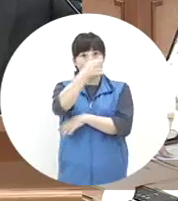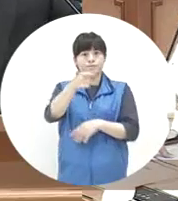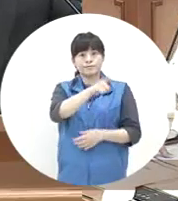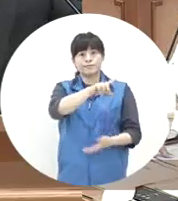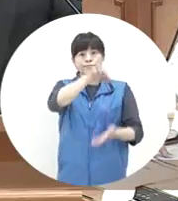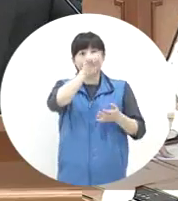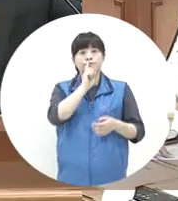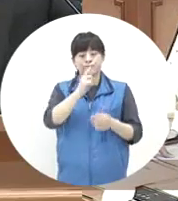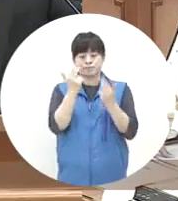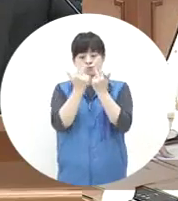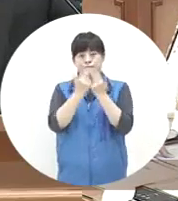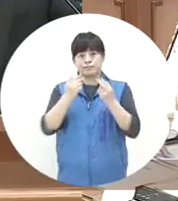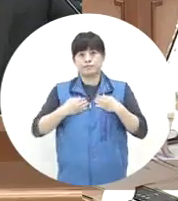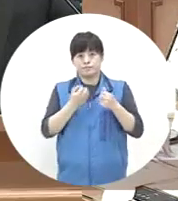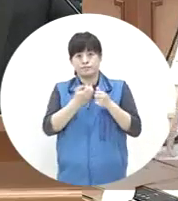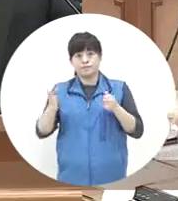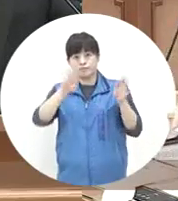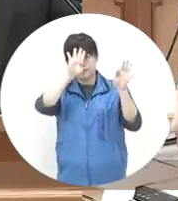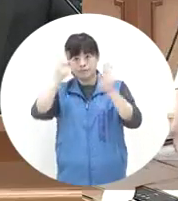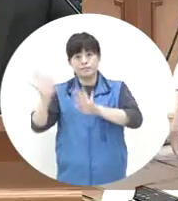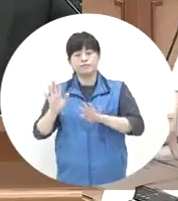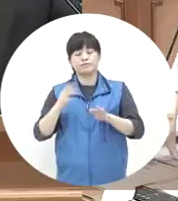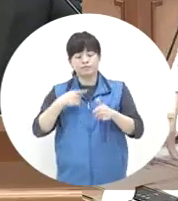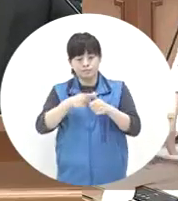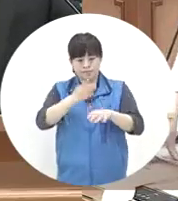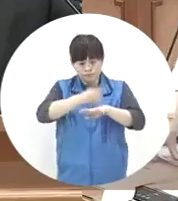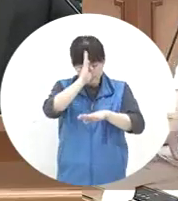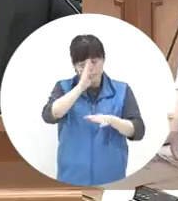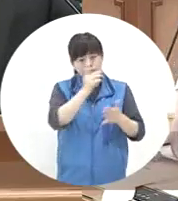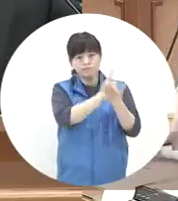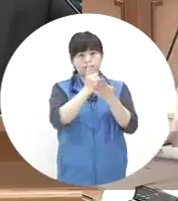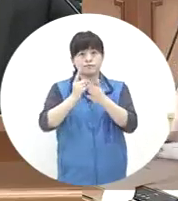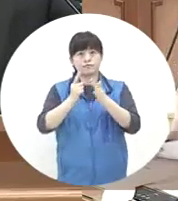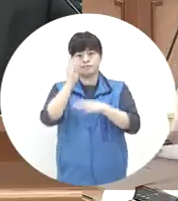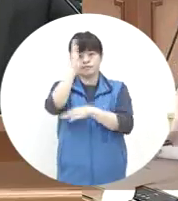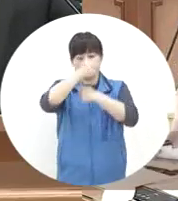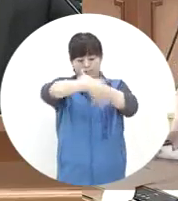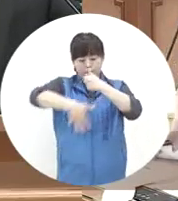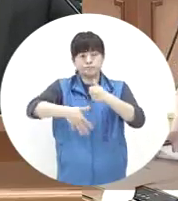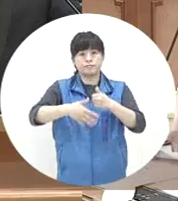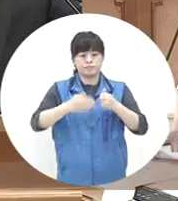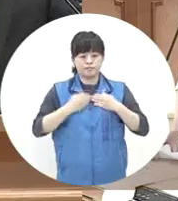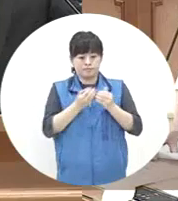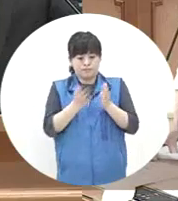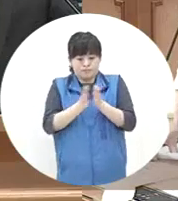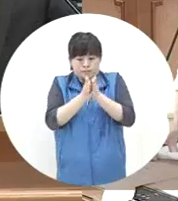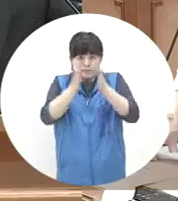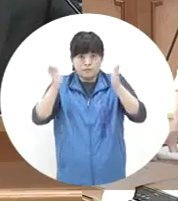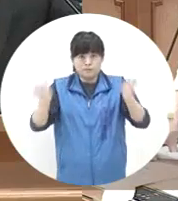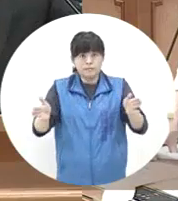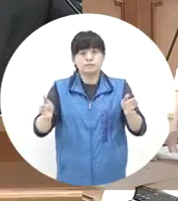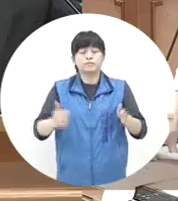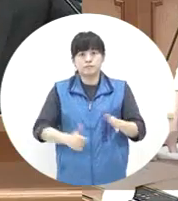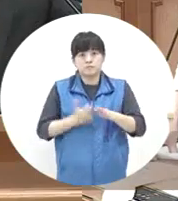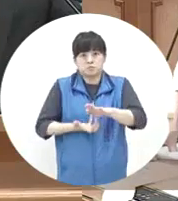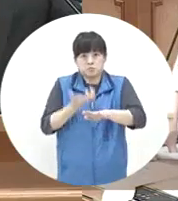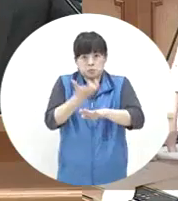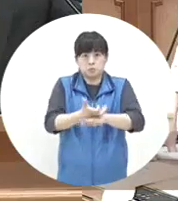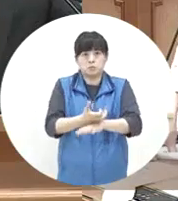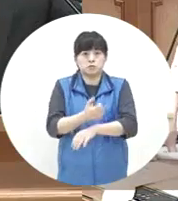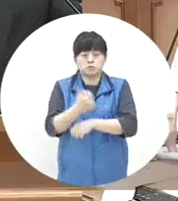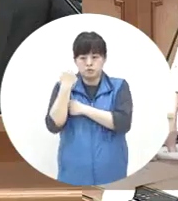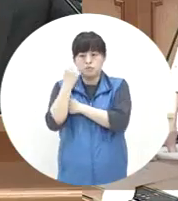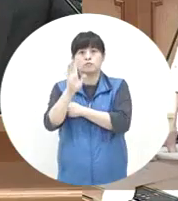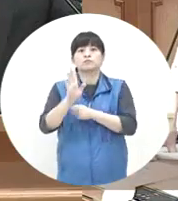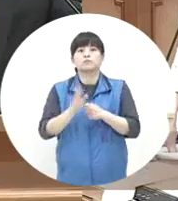这个我们新北疫情。首先，我要感谢我们这些局处首长吼，在新北疫情的时间吼，真的付出很多的心力，